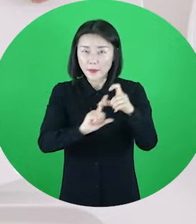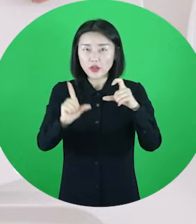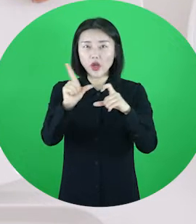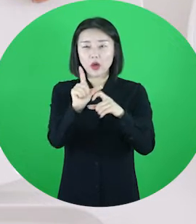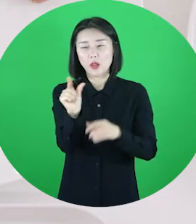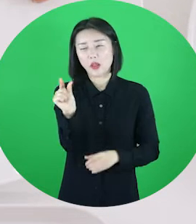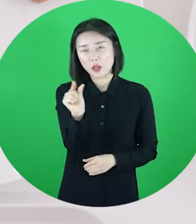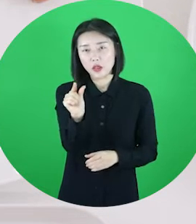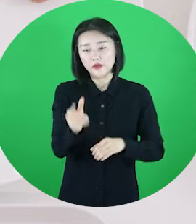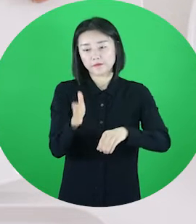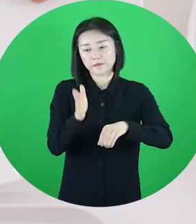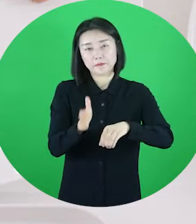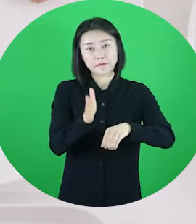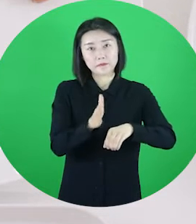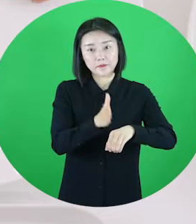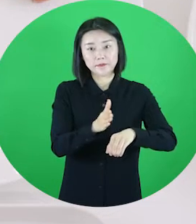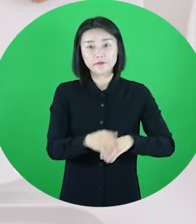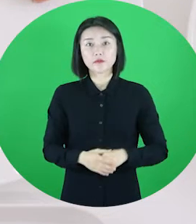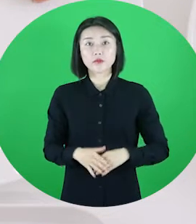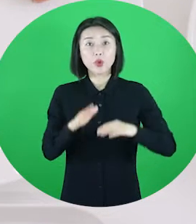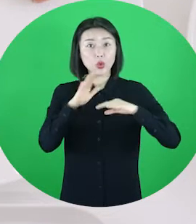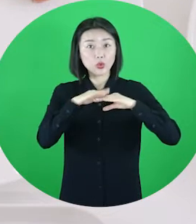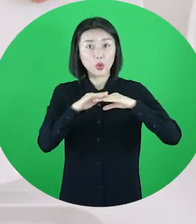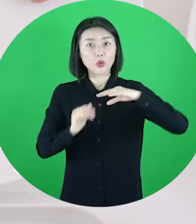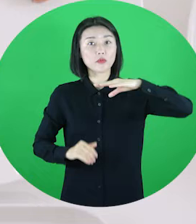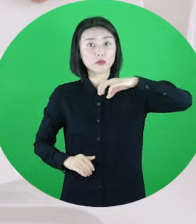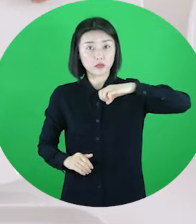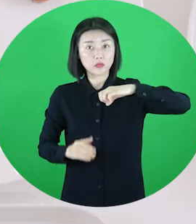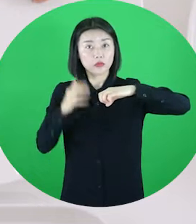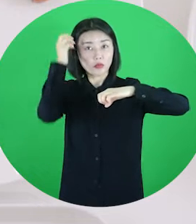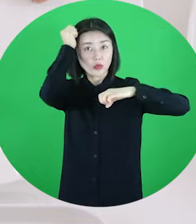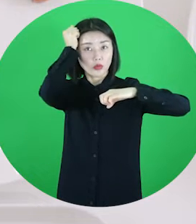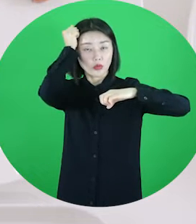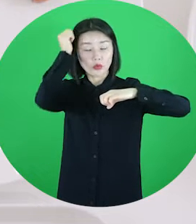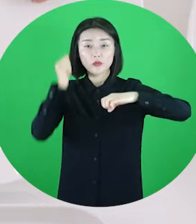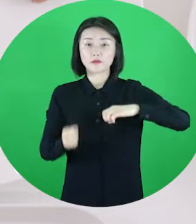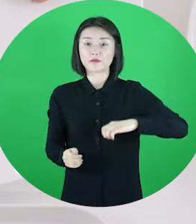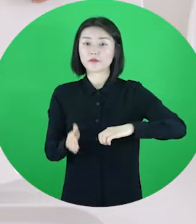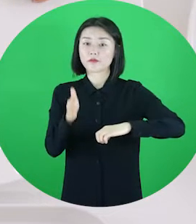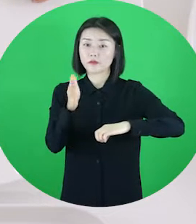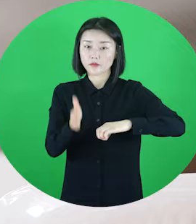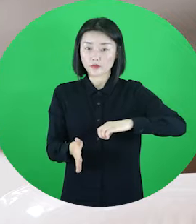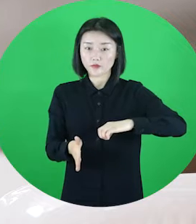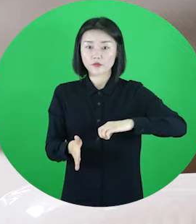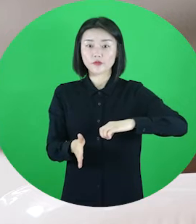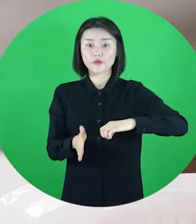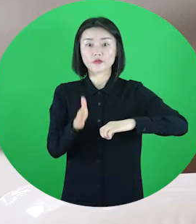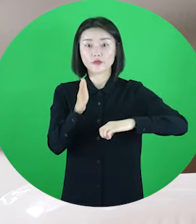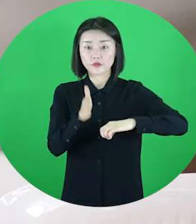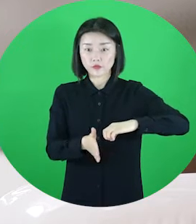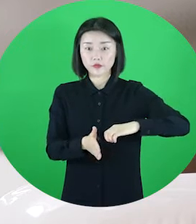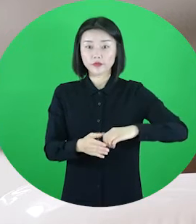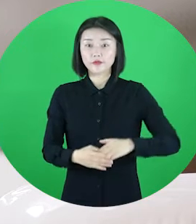다시 납작하게 한번 썰어주도록 하겠습니다. 손은 항상 오므려서